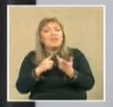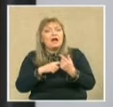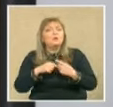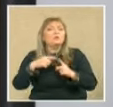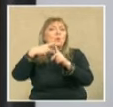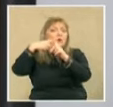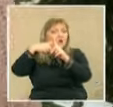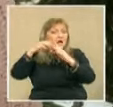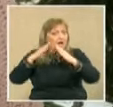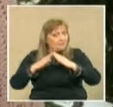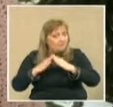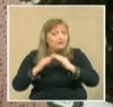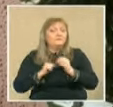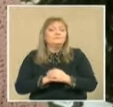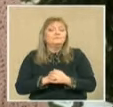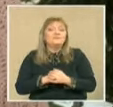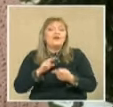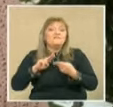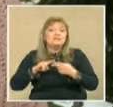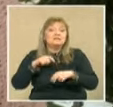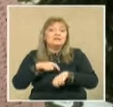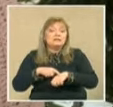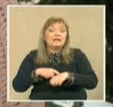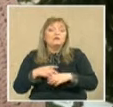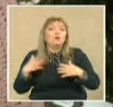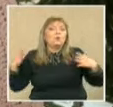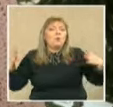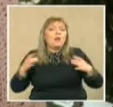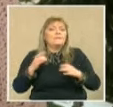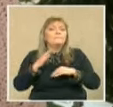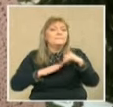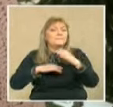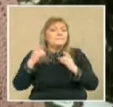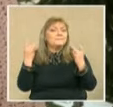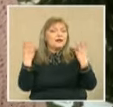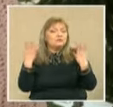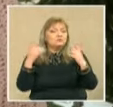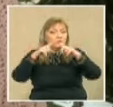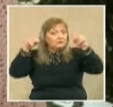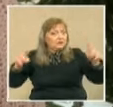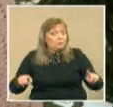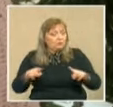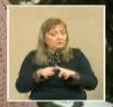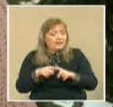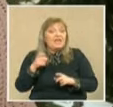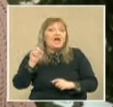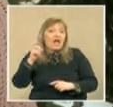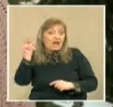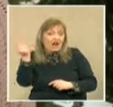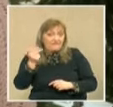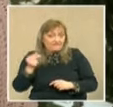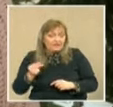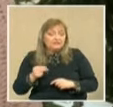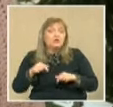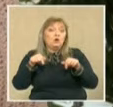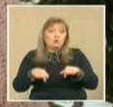няколко параклиси. Веселин Дамянов Вес е голям майстор на портрета и в графиката, но особено тук може да се види и